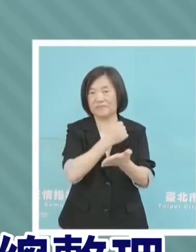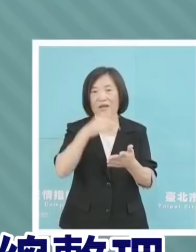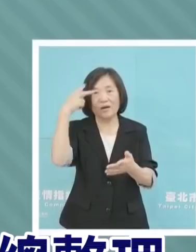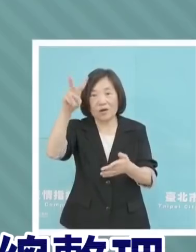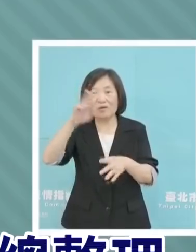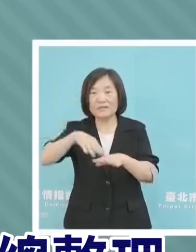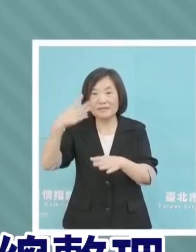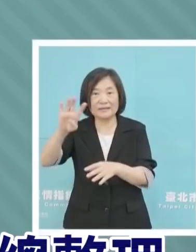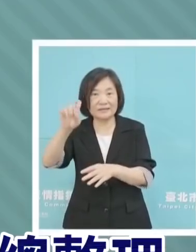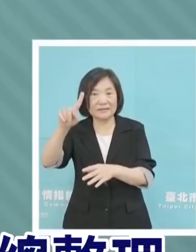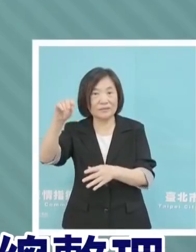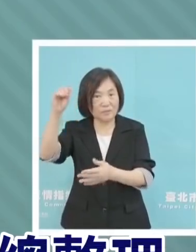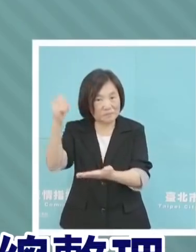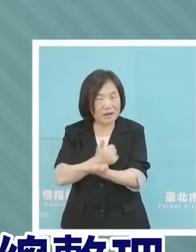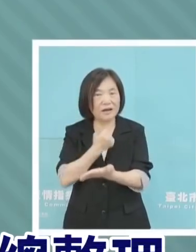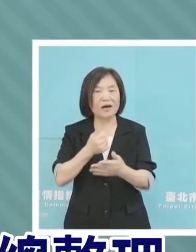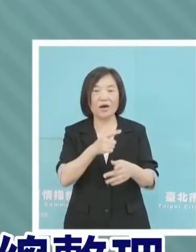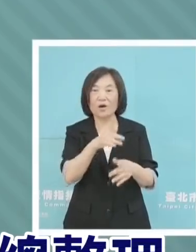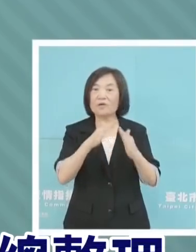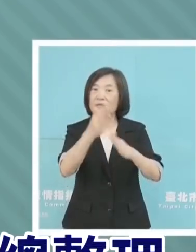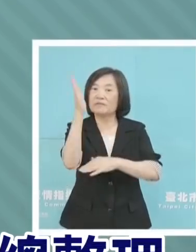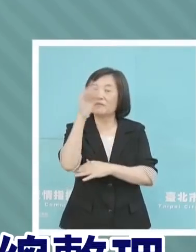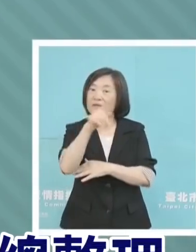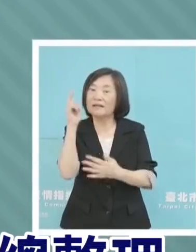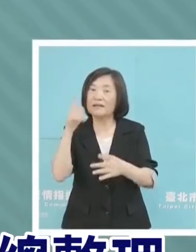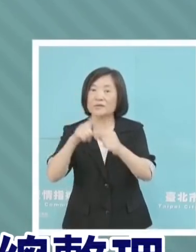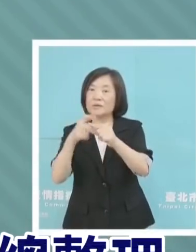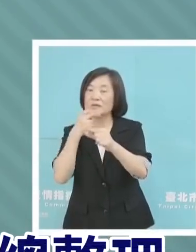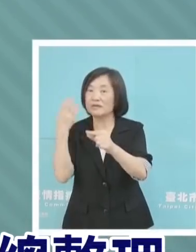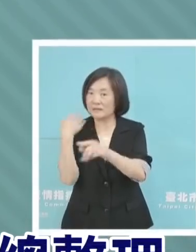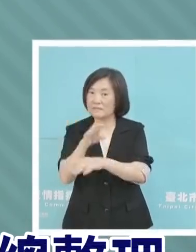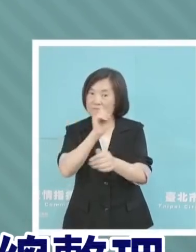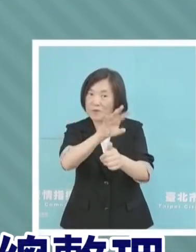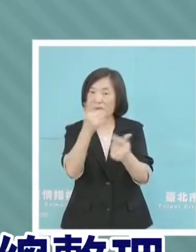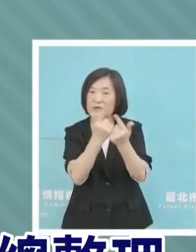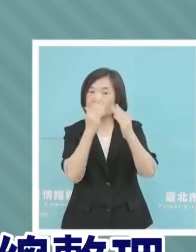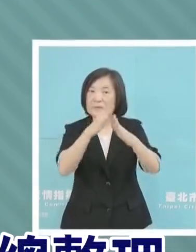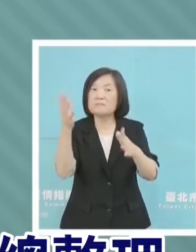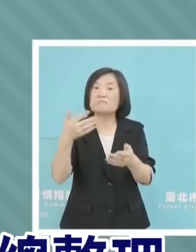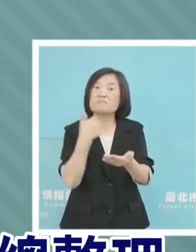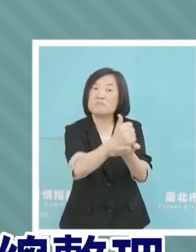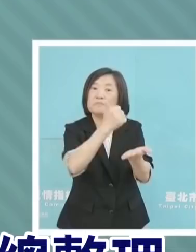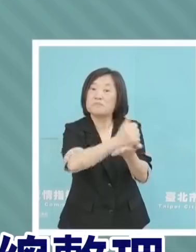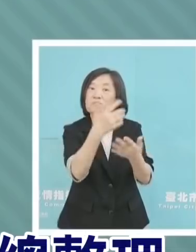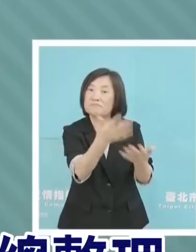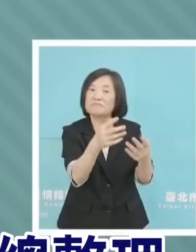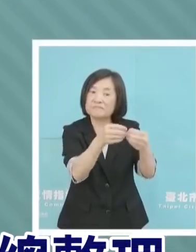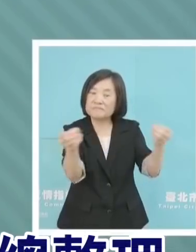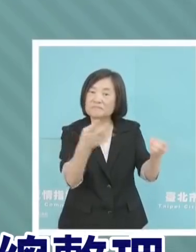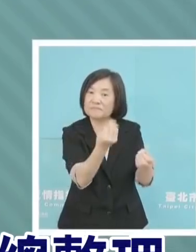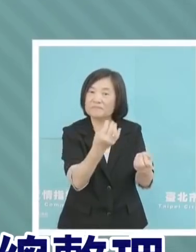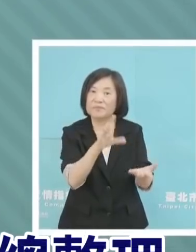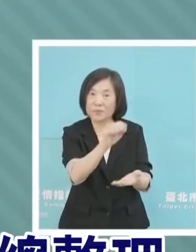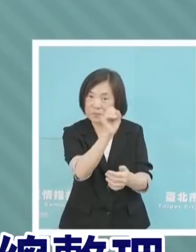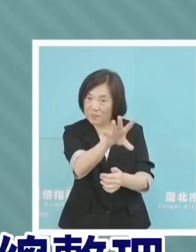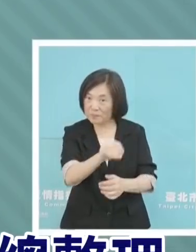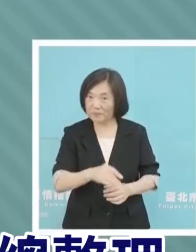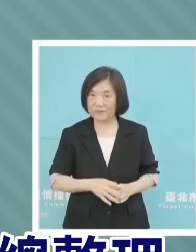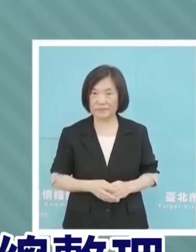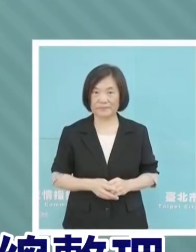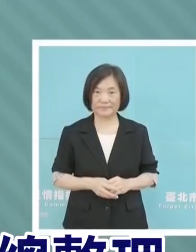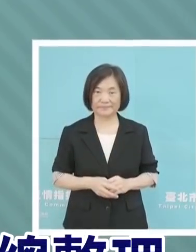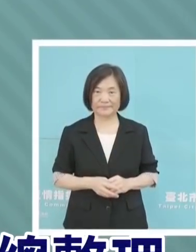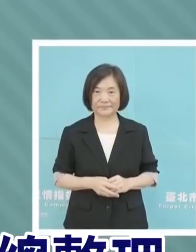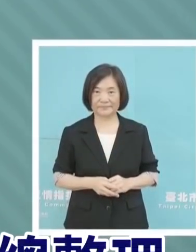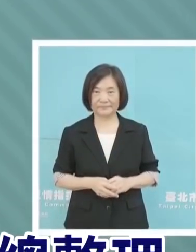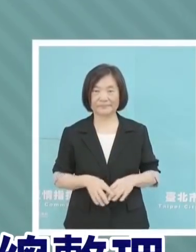又有41万剂，请问是否中央已经有告知台北市能获得多少数量了吗？